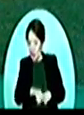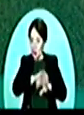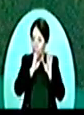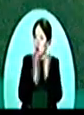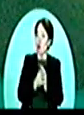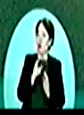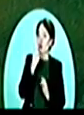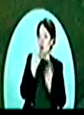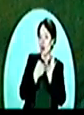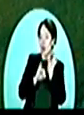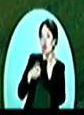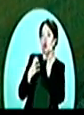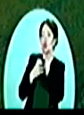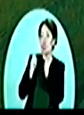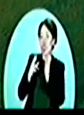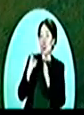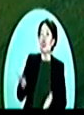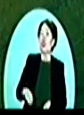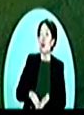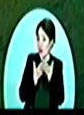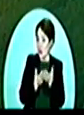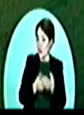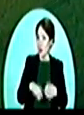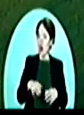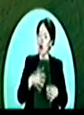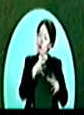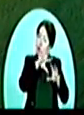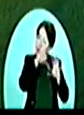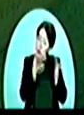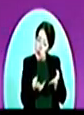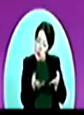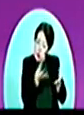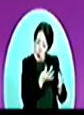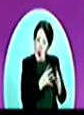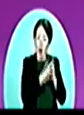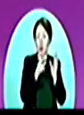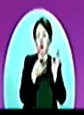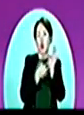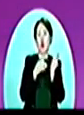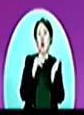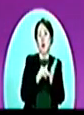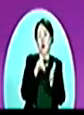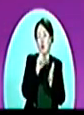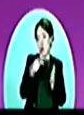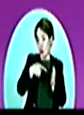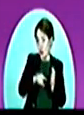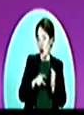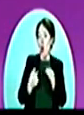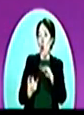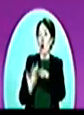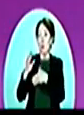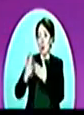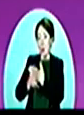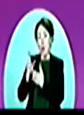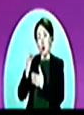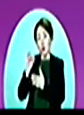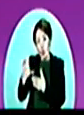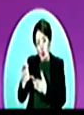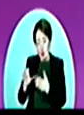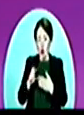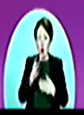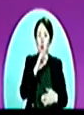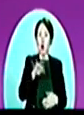төгрөгийн дэмжлэгийг давхарцсан тоогоор 10.7 мянган харилцагчид, ургамал хамгааллын бодис, үрийн буудай,